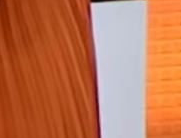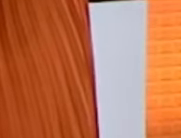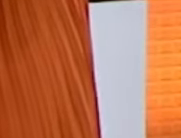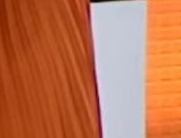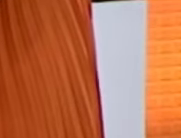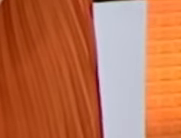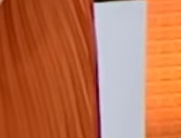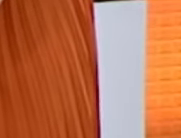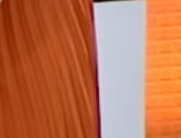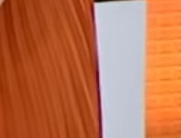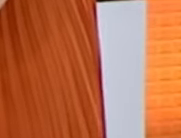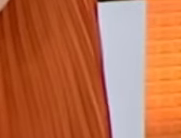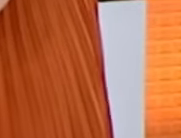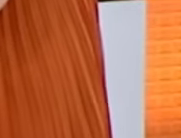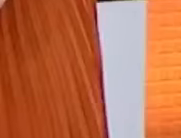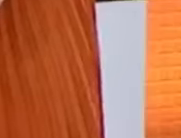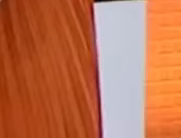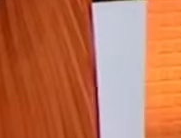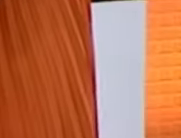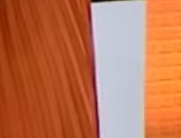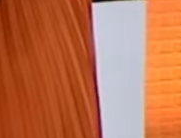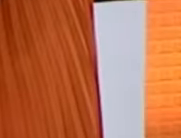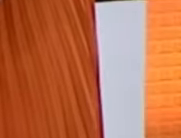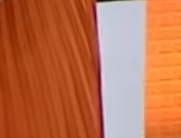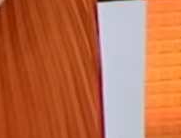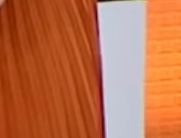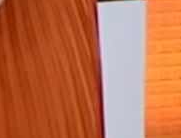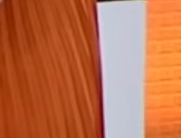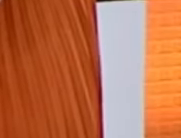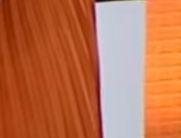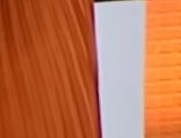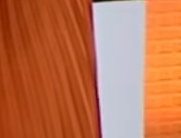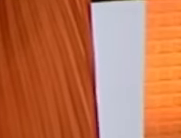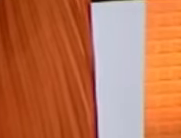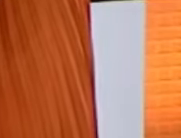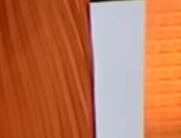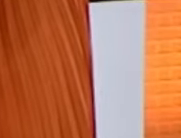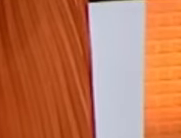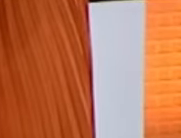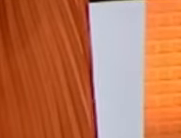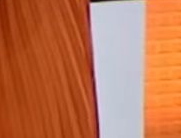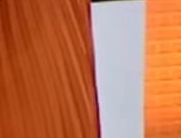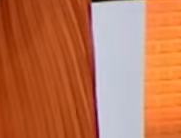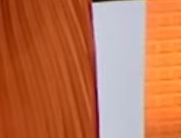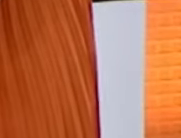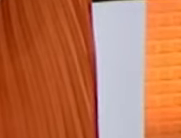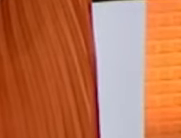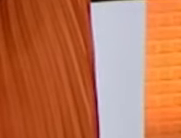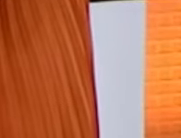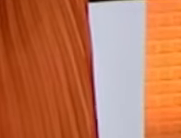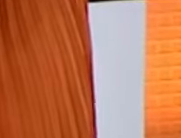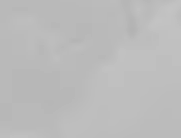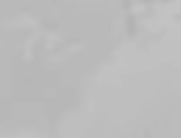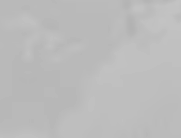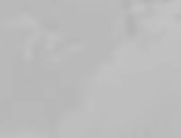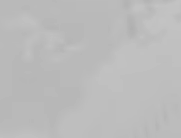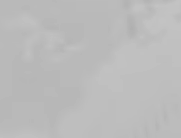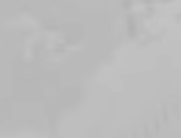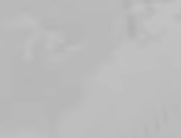mga kapuso abroad, subaybayan niyo po kami sa GMA Pinoy TV at sa www.gmanews.tv.